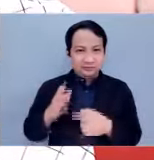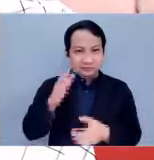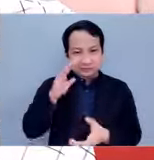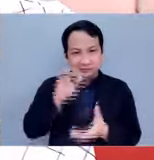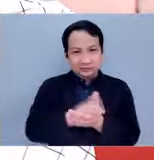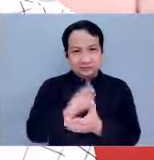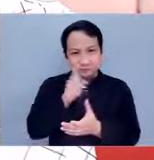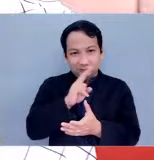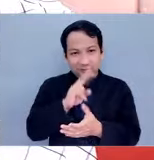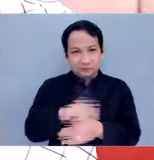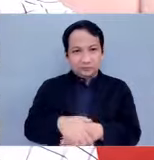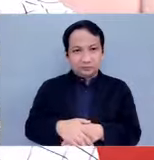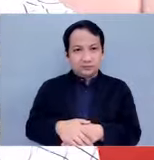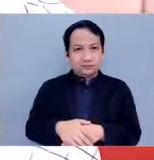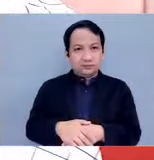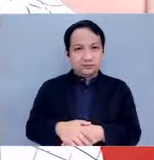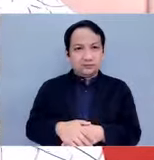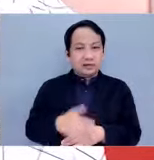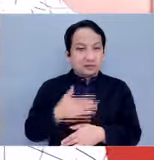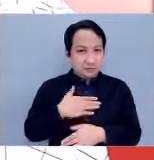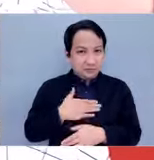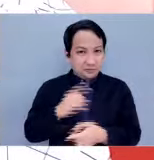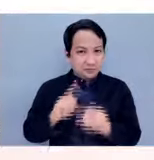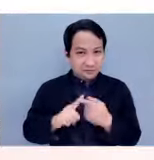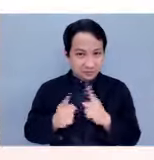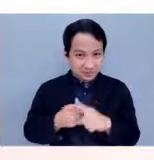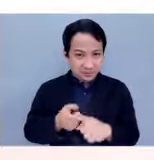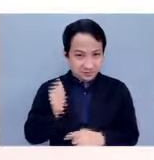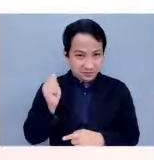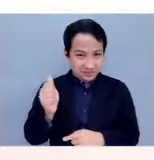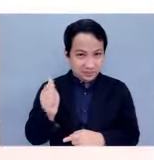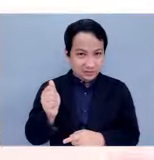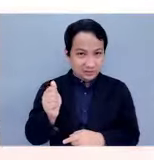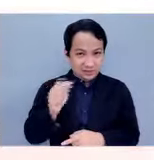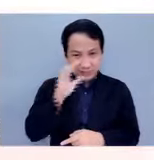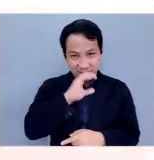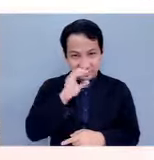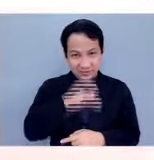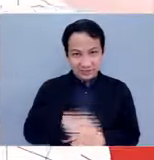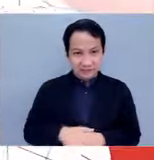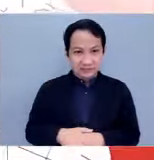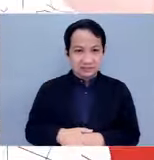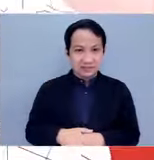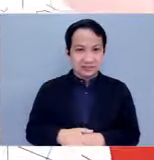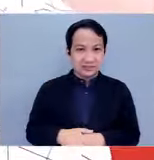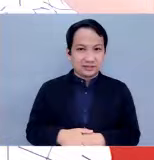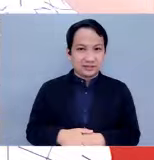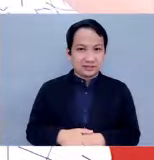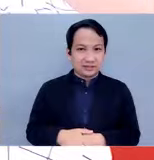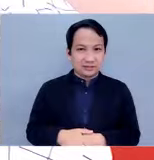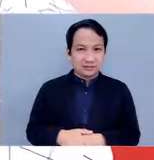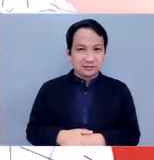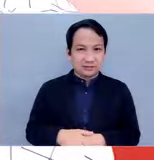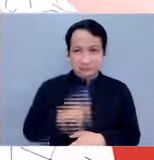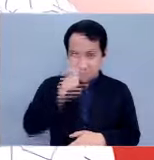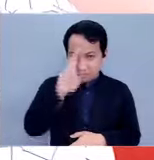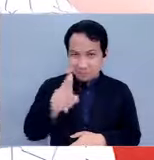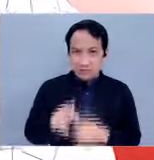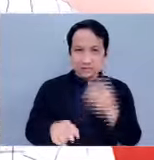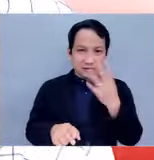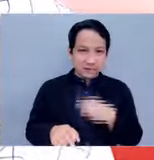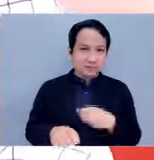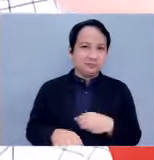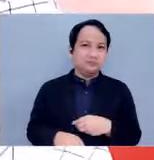ko. Kaya parang may mga friends ako talaga dyan sa Cebu. Tsaka Mama Dibs, banggitin ko lang, ang gagwapa, ang gaganda ng ay, mga taga